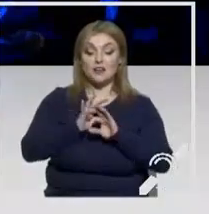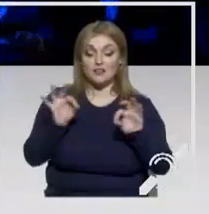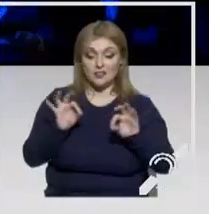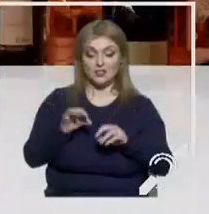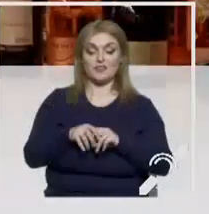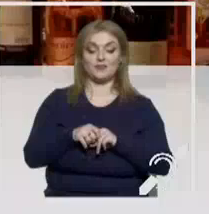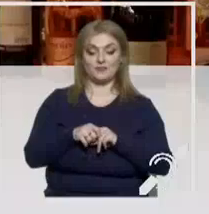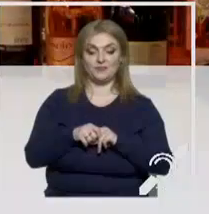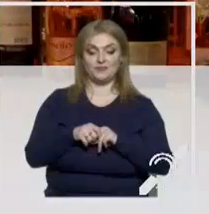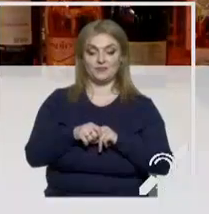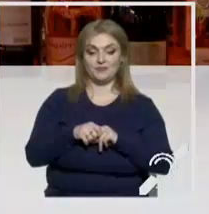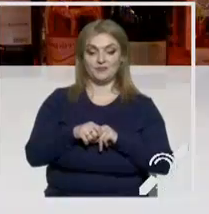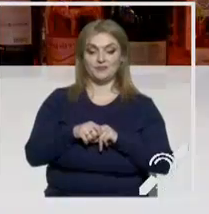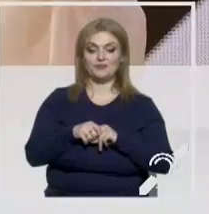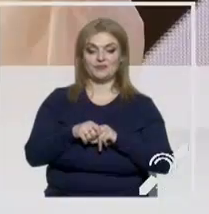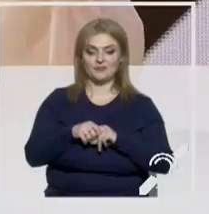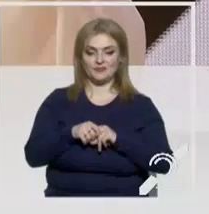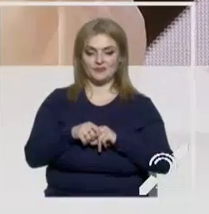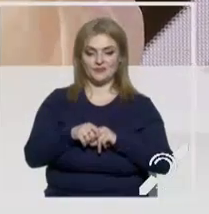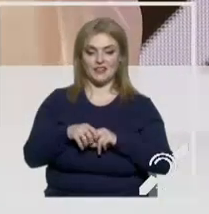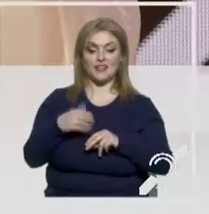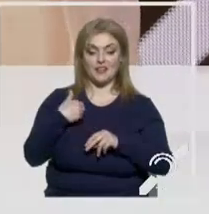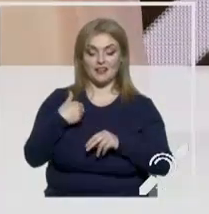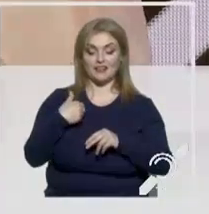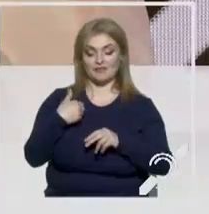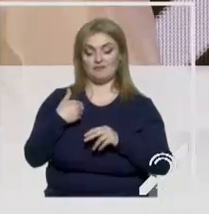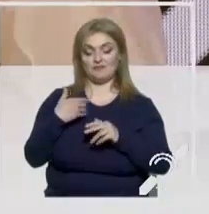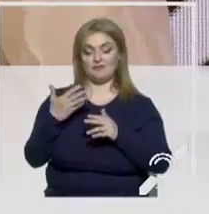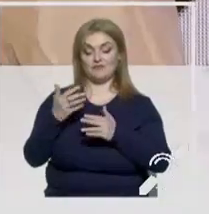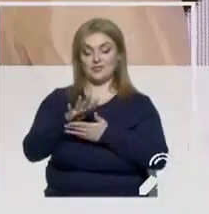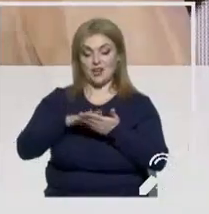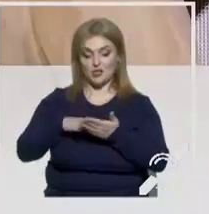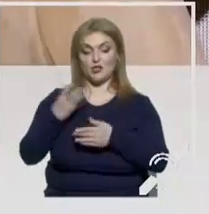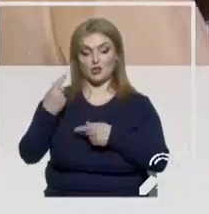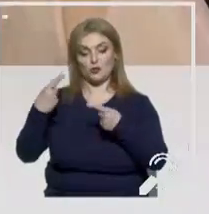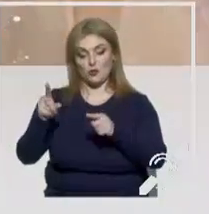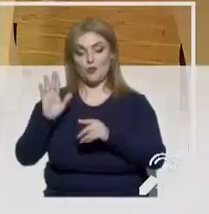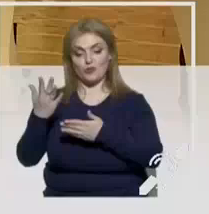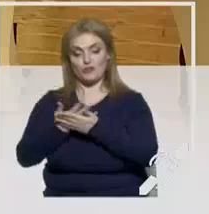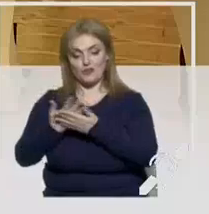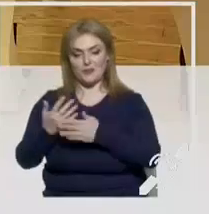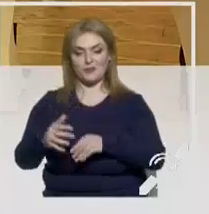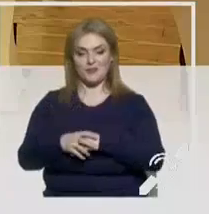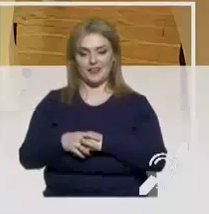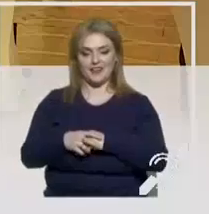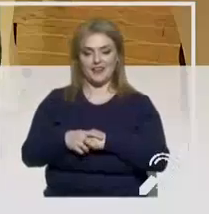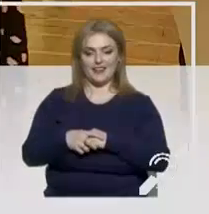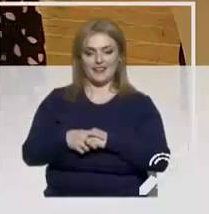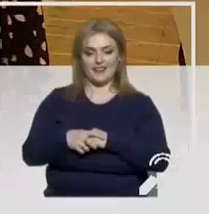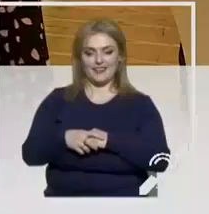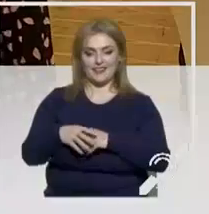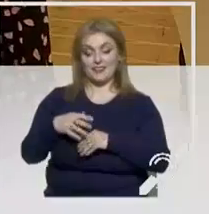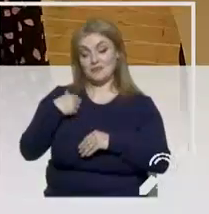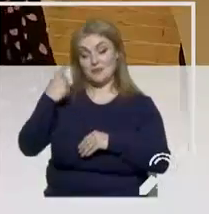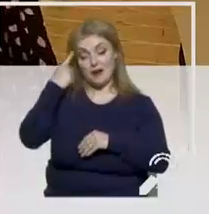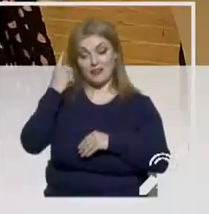mine filmul ăsta. Actualmente m-am angajat încă într-un film, adică lucrul merge continuu, nu se oprește niciodată. Eu mă gândesc că filmul ăsta este o